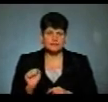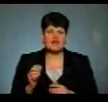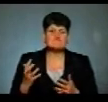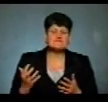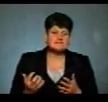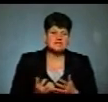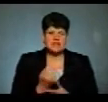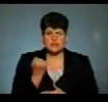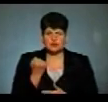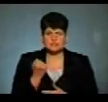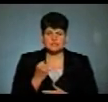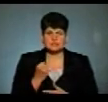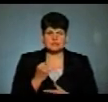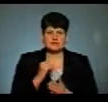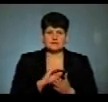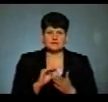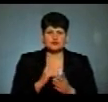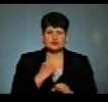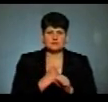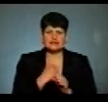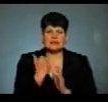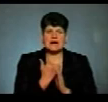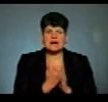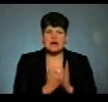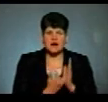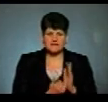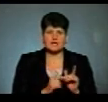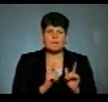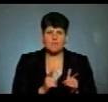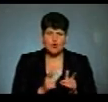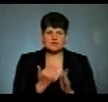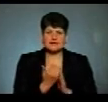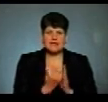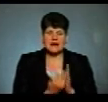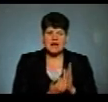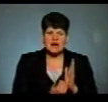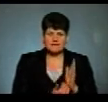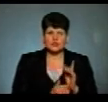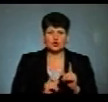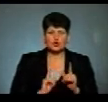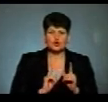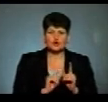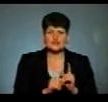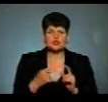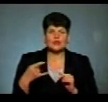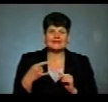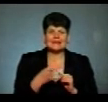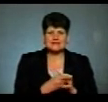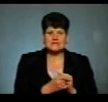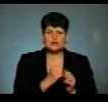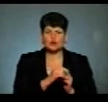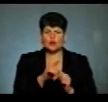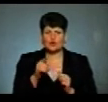вдалося скласти графіки і погодити графіки доїзду таксі до